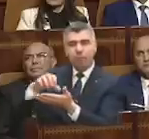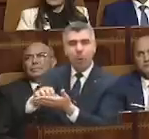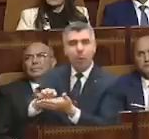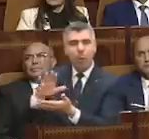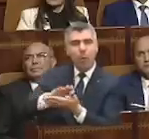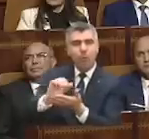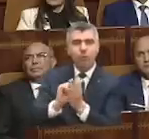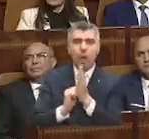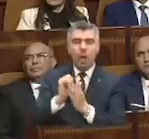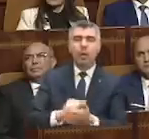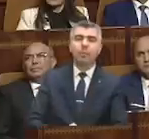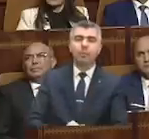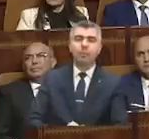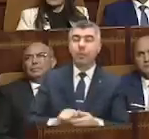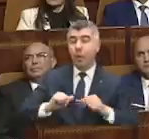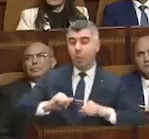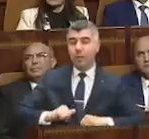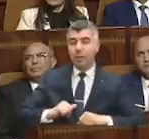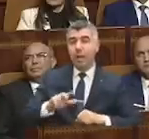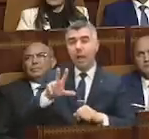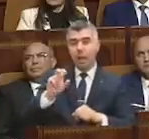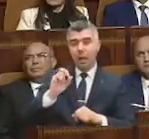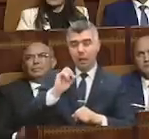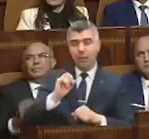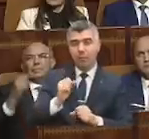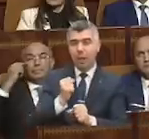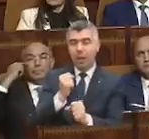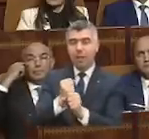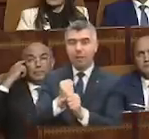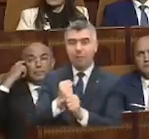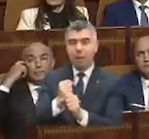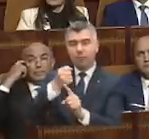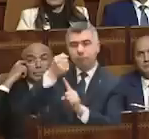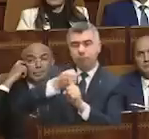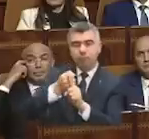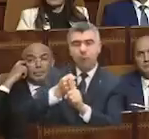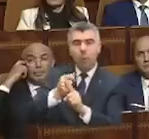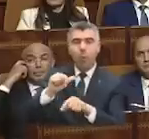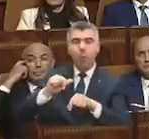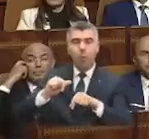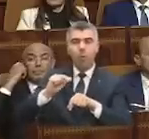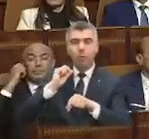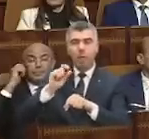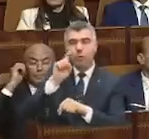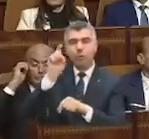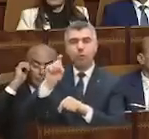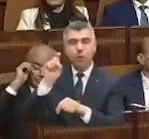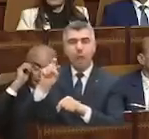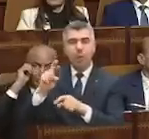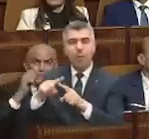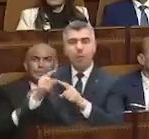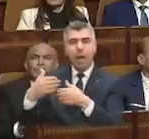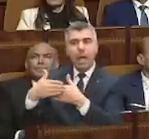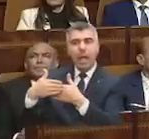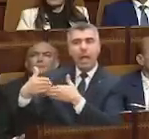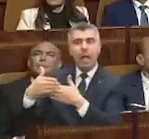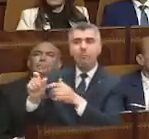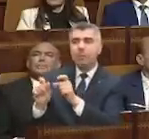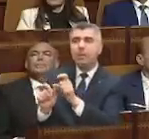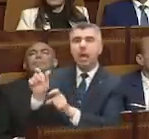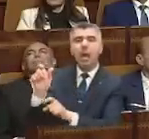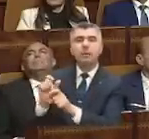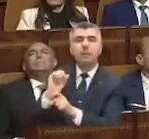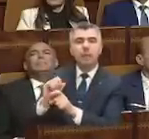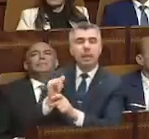سيدي الوزير انتم تعلمون الدور الذي تقوم به جماعه باعتبارها اداره القرب في علاقته بالمواطنين